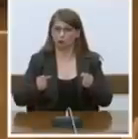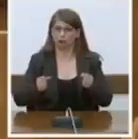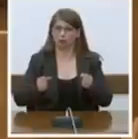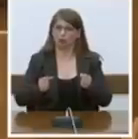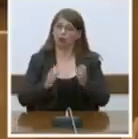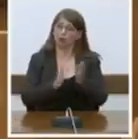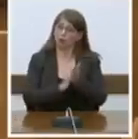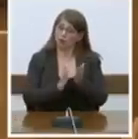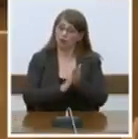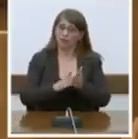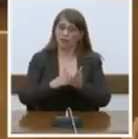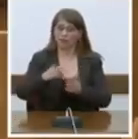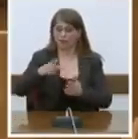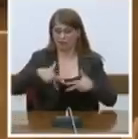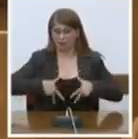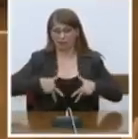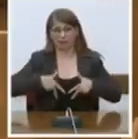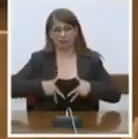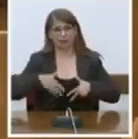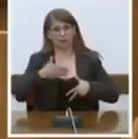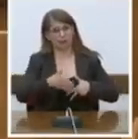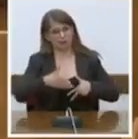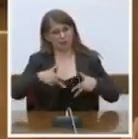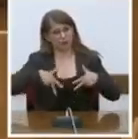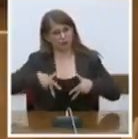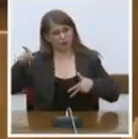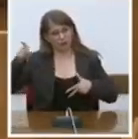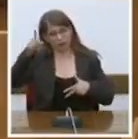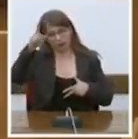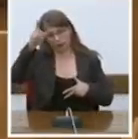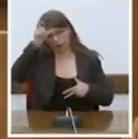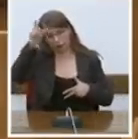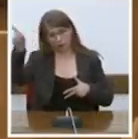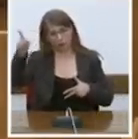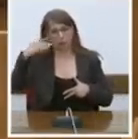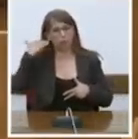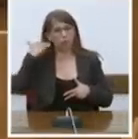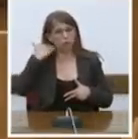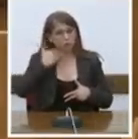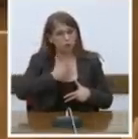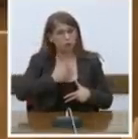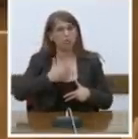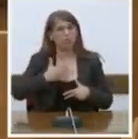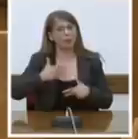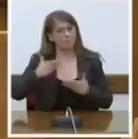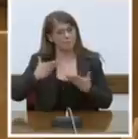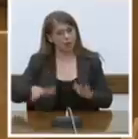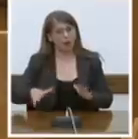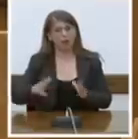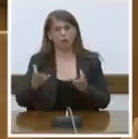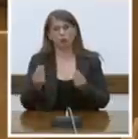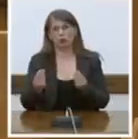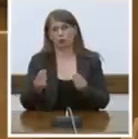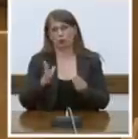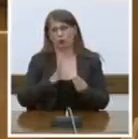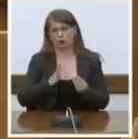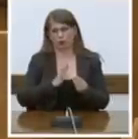τις κυβερνήσεις και την κυβέρνηση την τουρκική που θυματοποίησε τόσους ανθρώπους. Θα